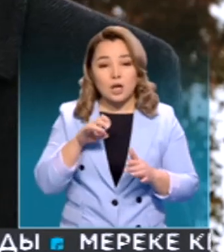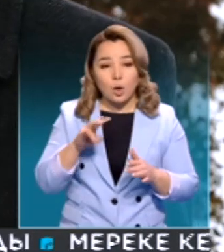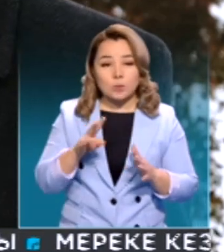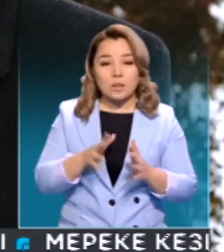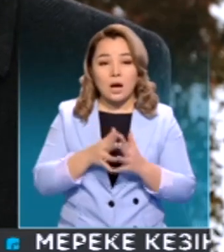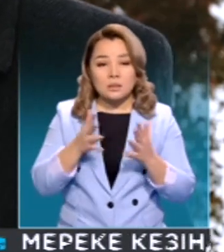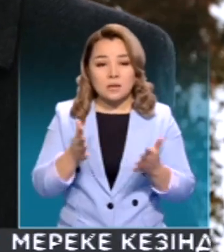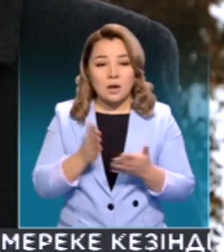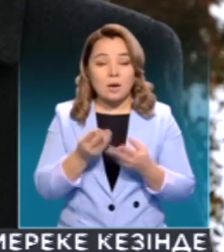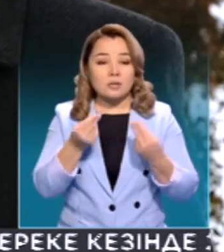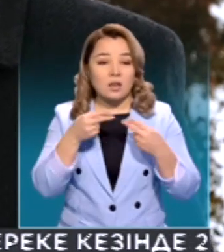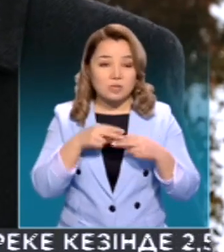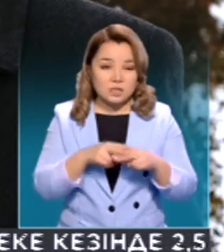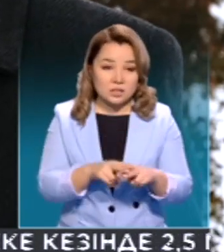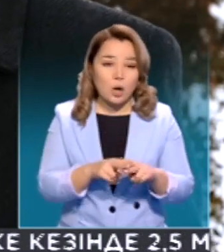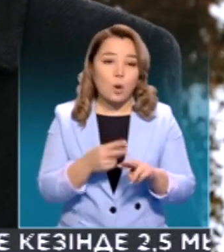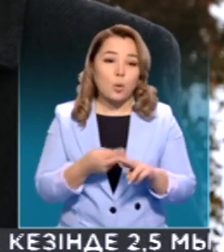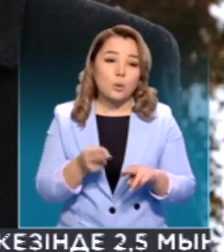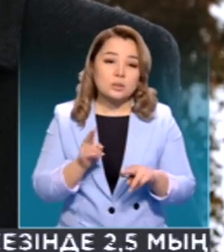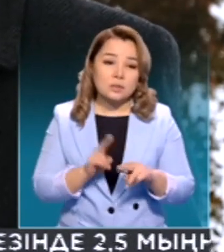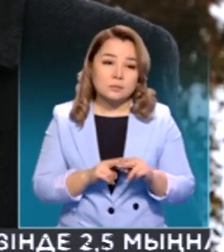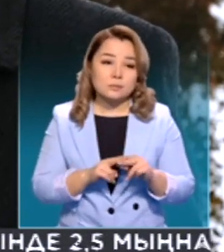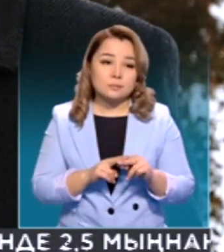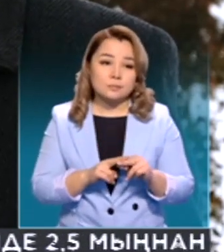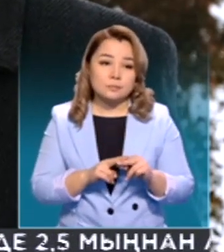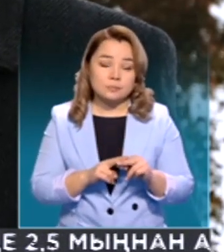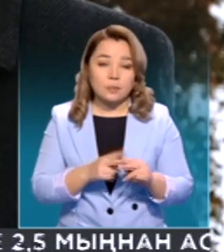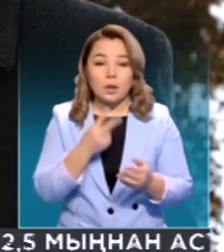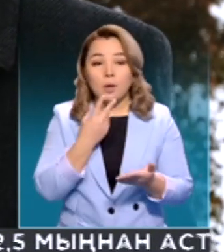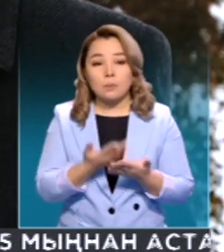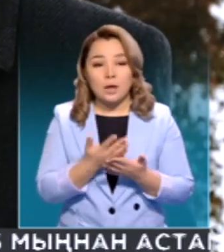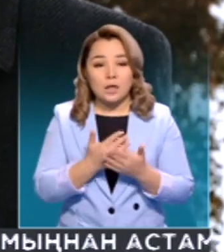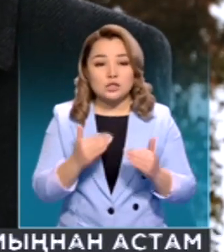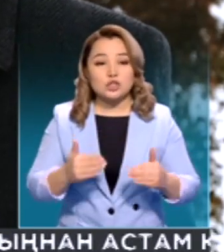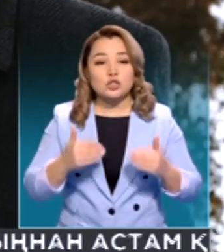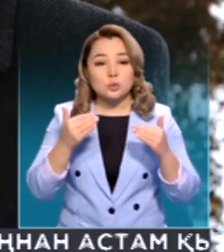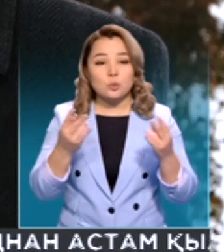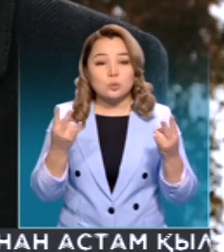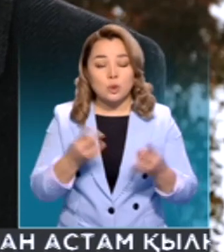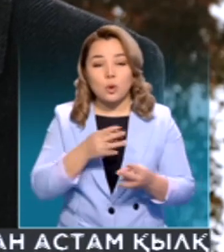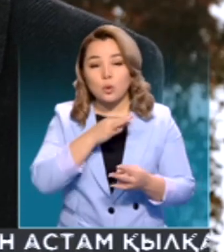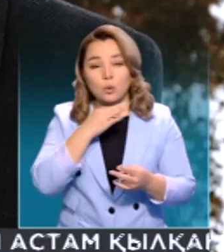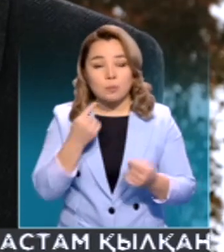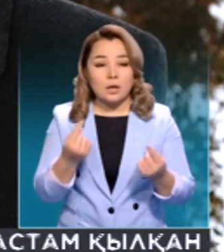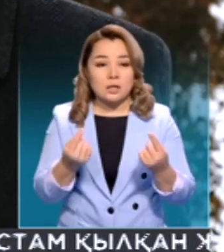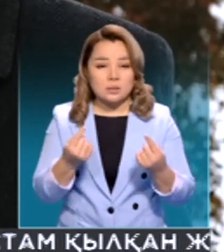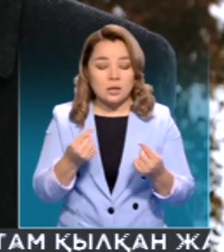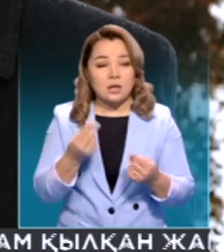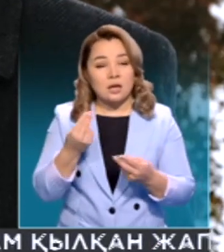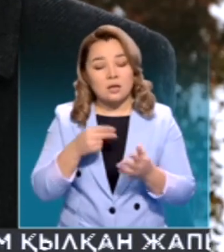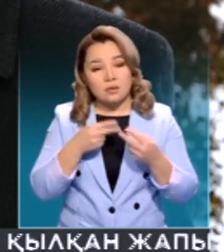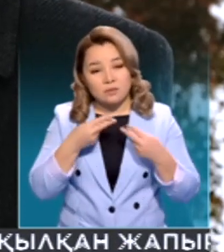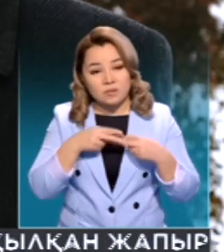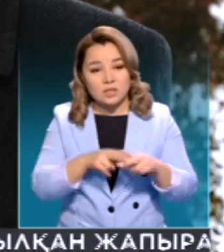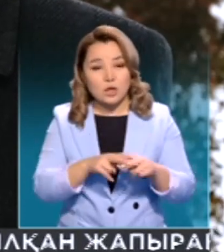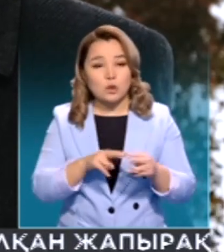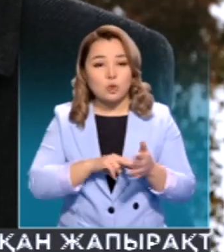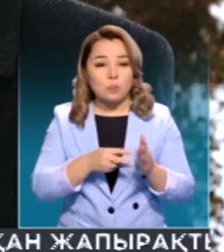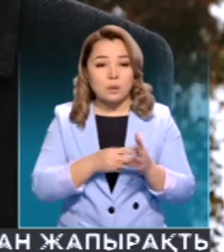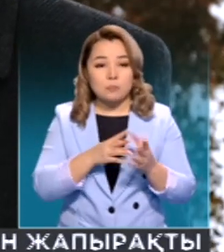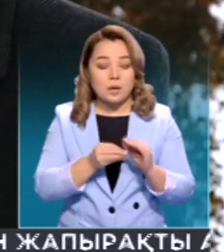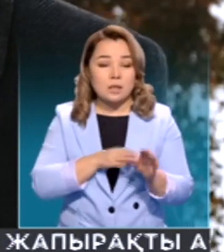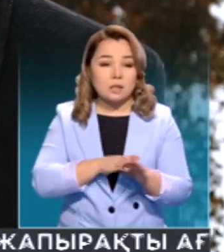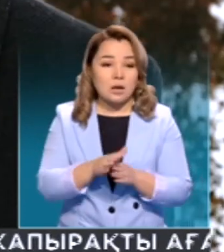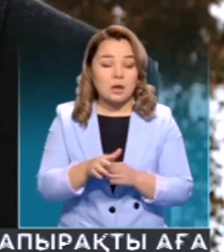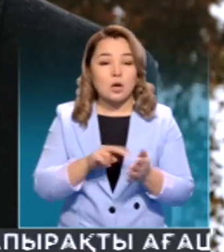астам инвестиция. Осы показательге жету үшін көптеген ірі инвестициялық жобаларды іске